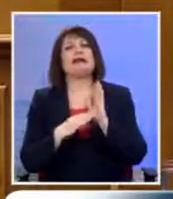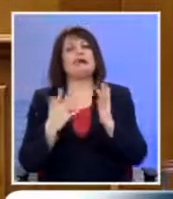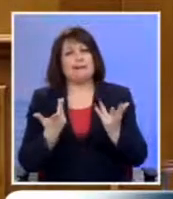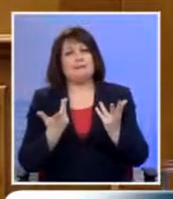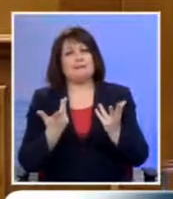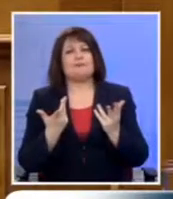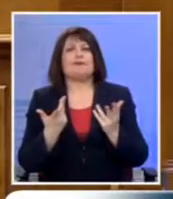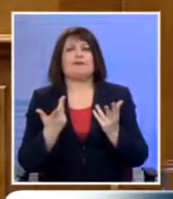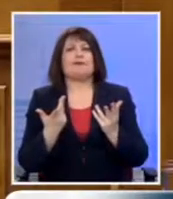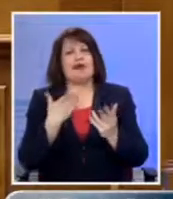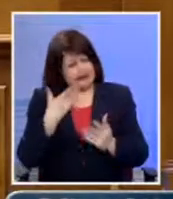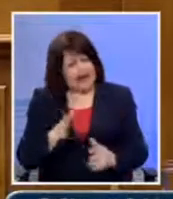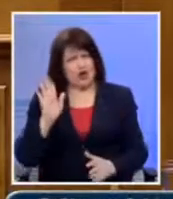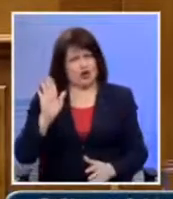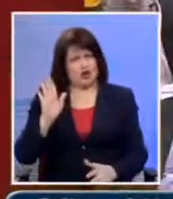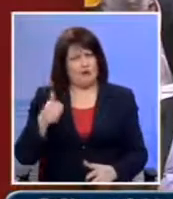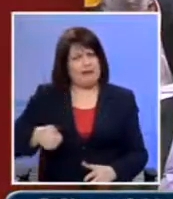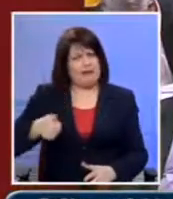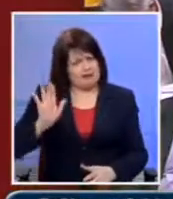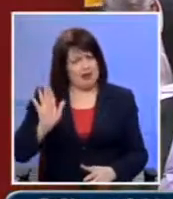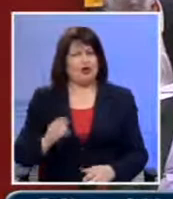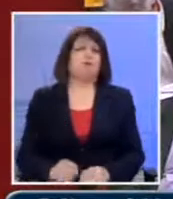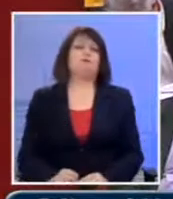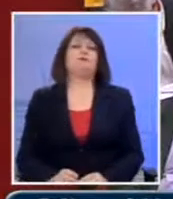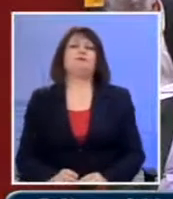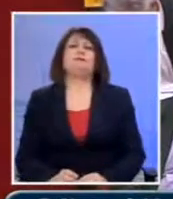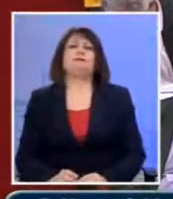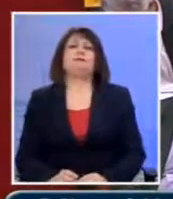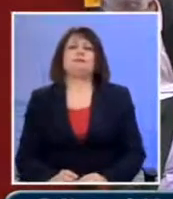ανάλογη, τελειώνω κύριε Πρόεδρε, και μια ανάλογη